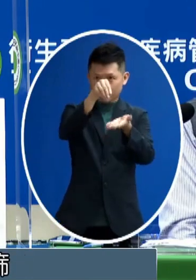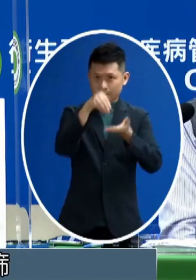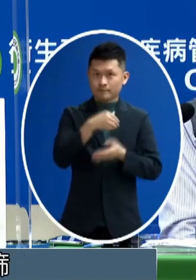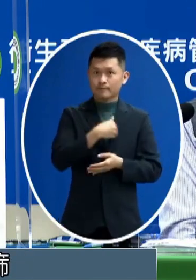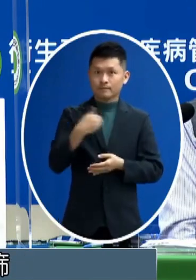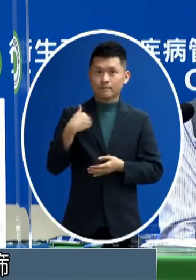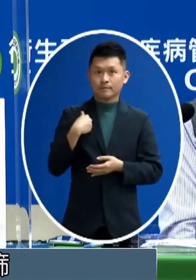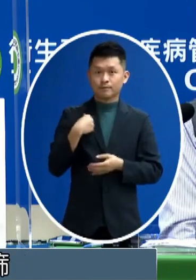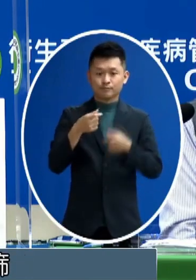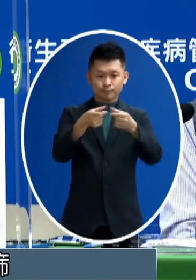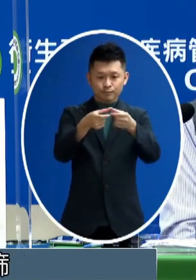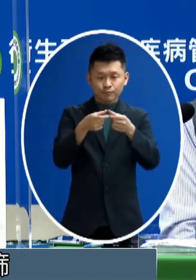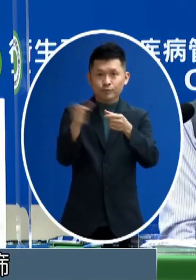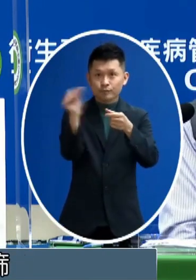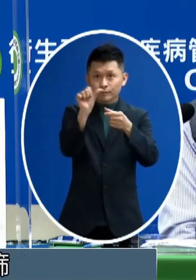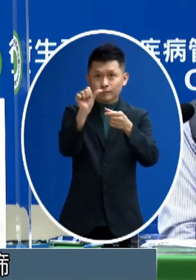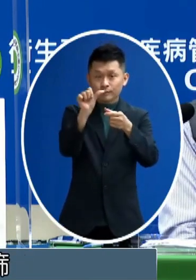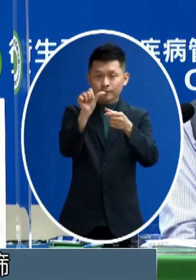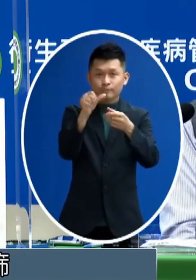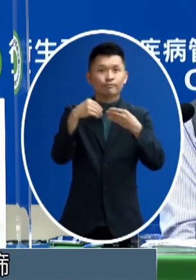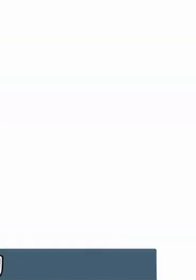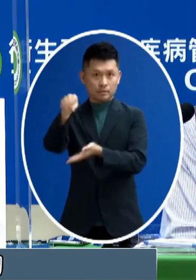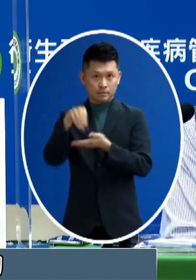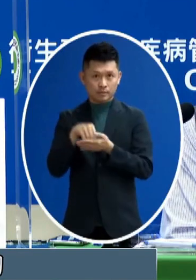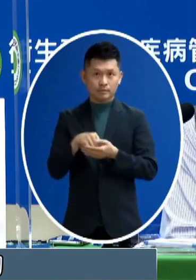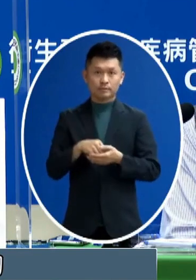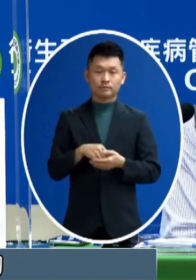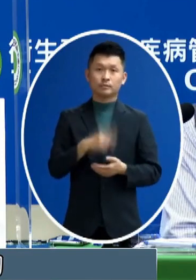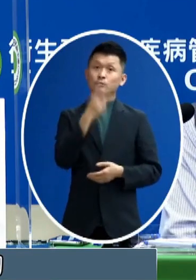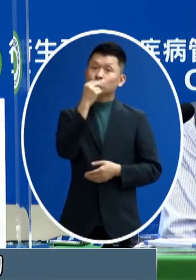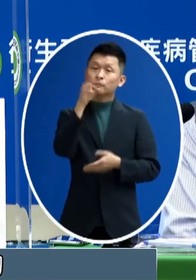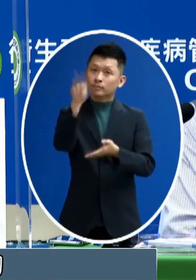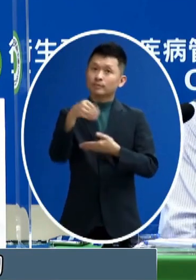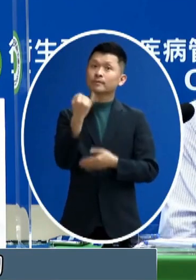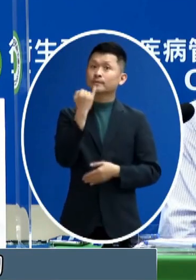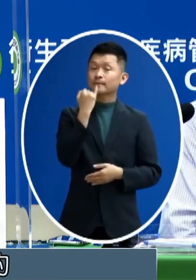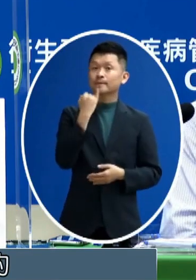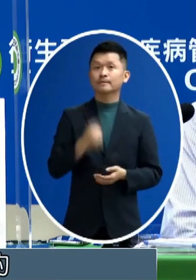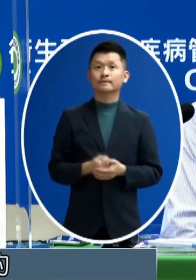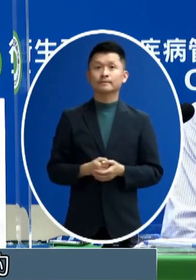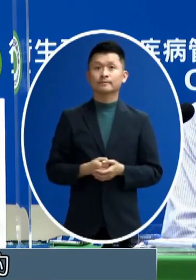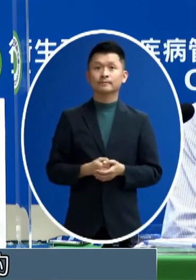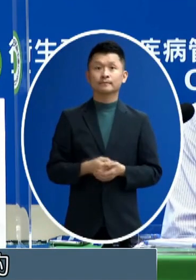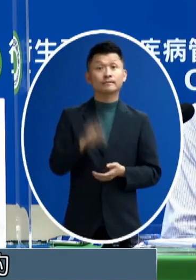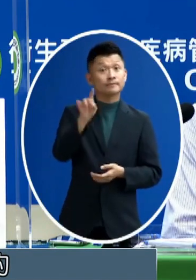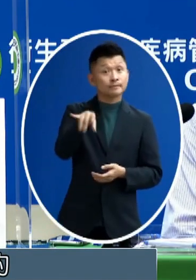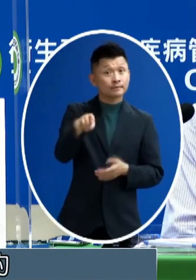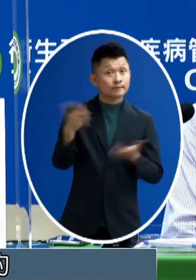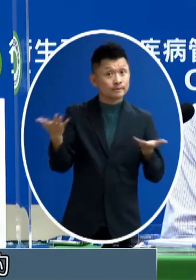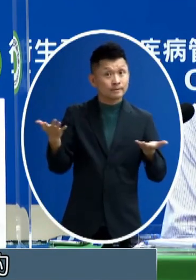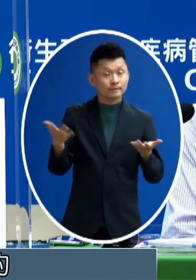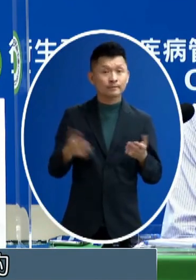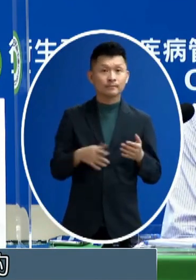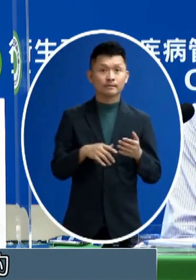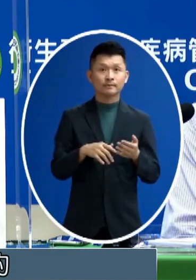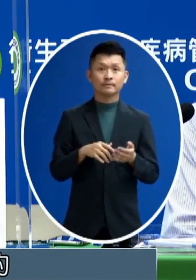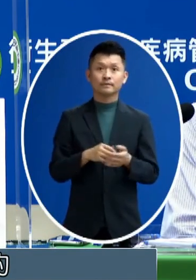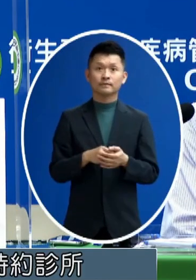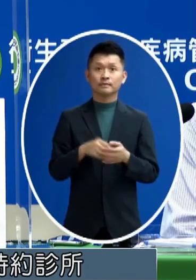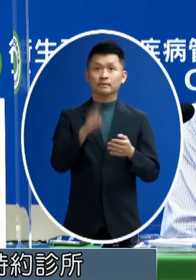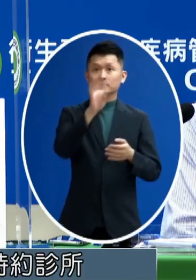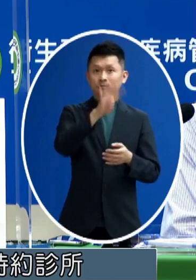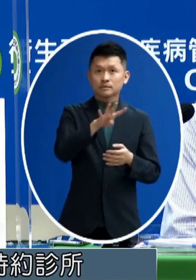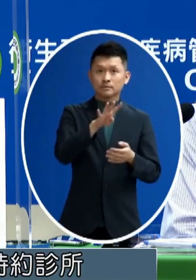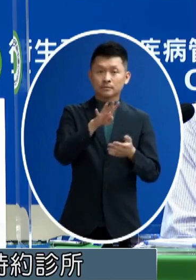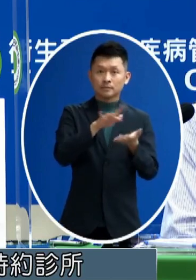是5人剂的一个家用快筛。那领取的地点原来是我们的将近这5000家、4900多家